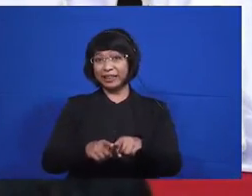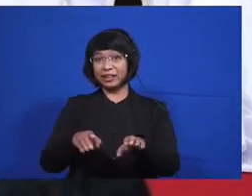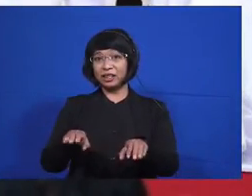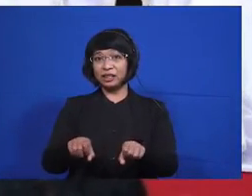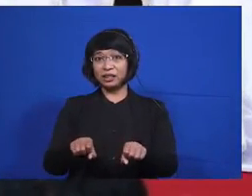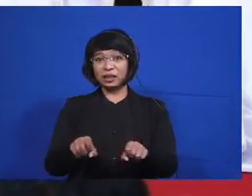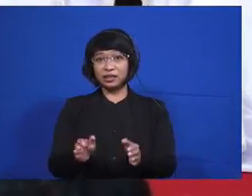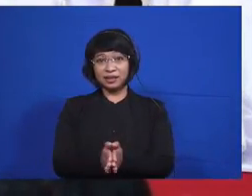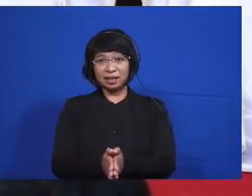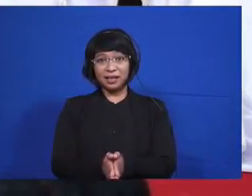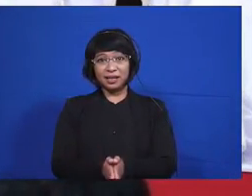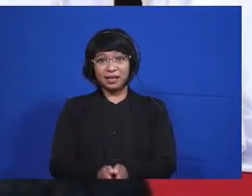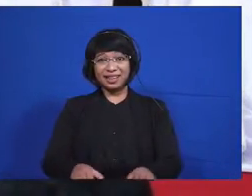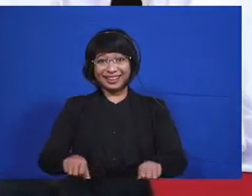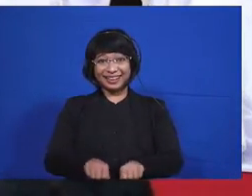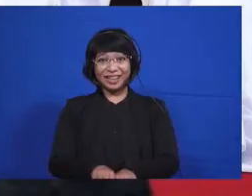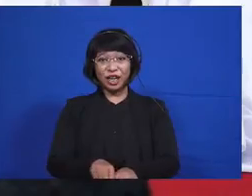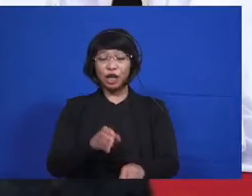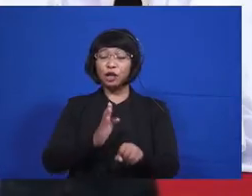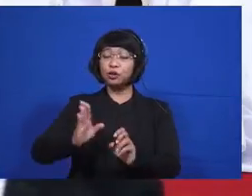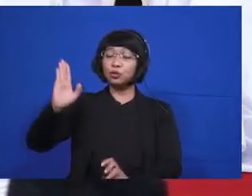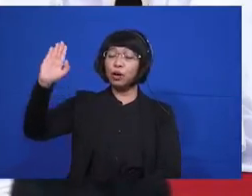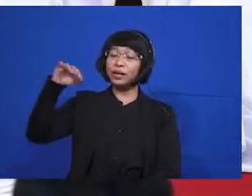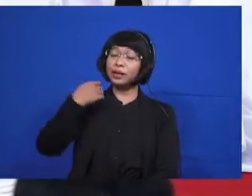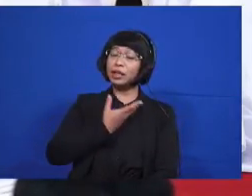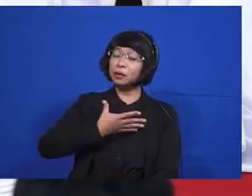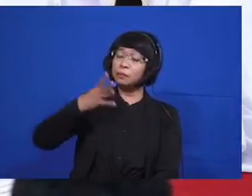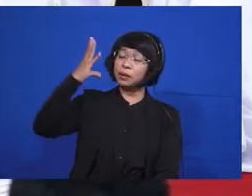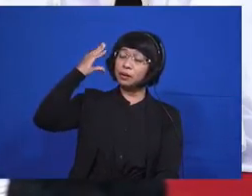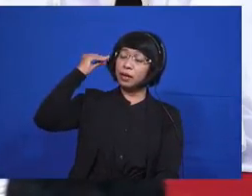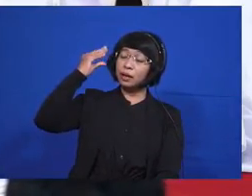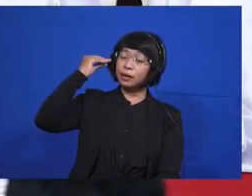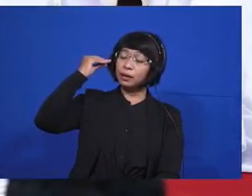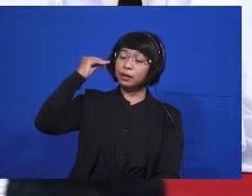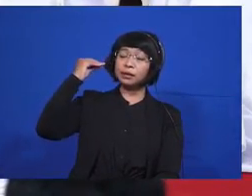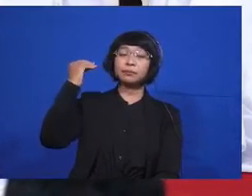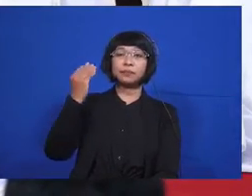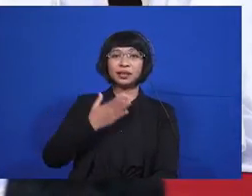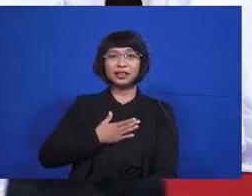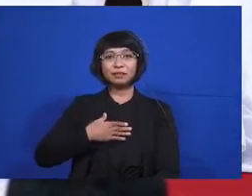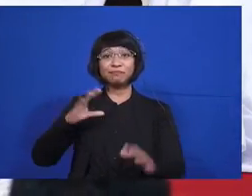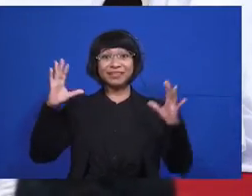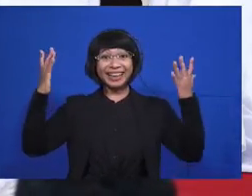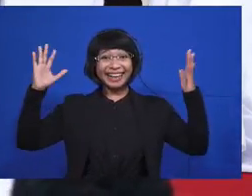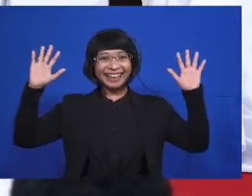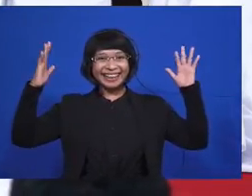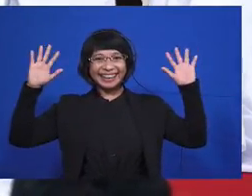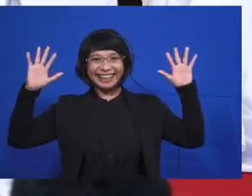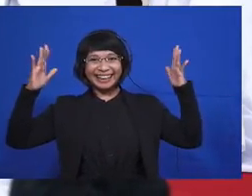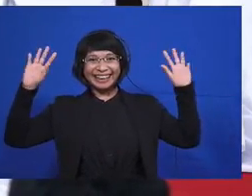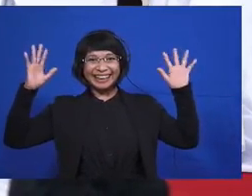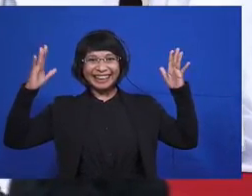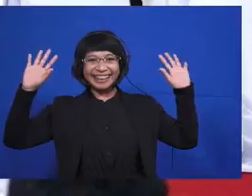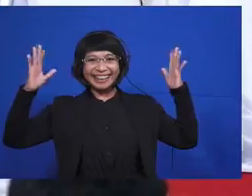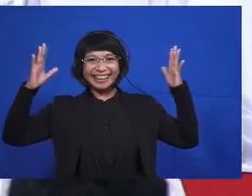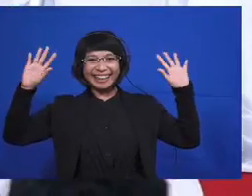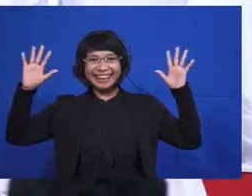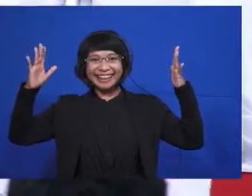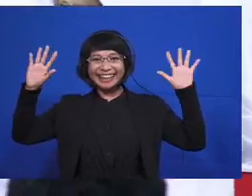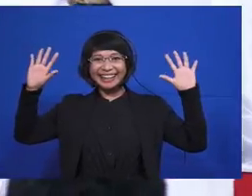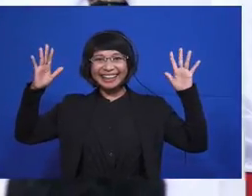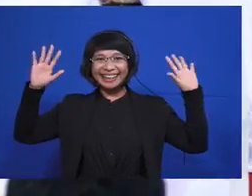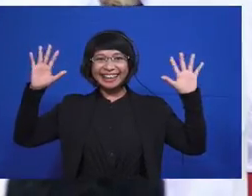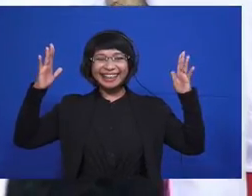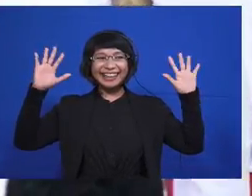mendengarkan suaranya gitu ya. Iya. Enggak bisa menangkap itu gitu. Nggih, Mas Injil. Iya, terima kasih. Tepuk tangan untuk diakon. Iya.